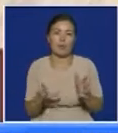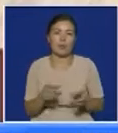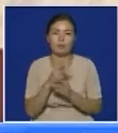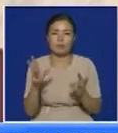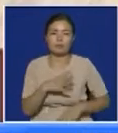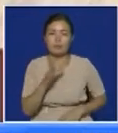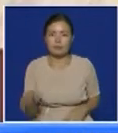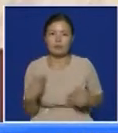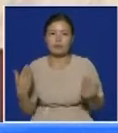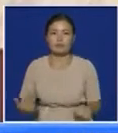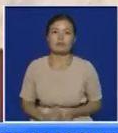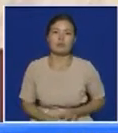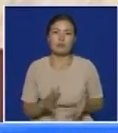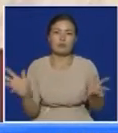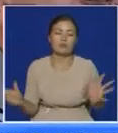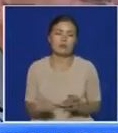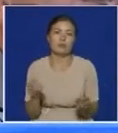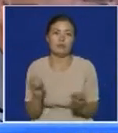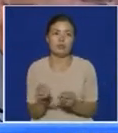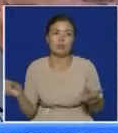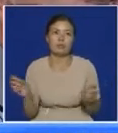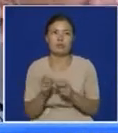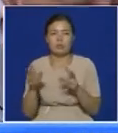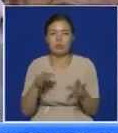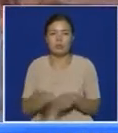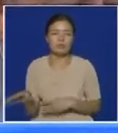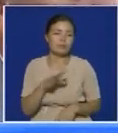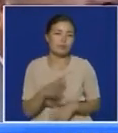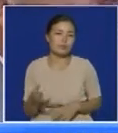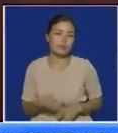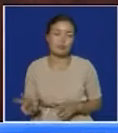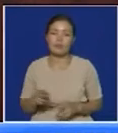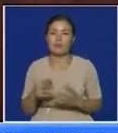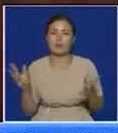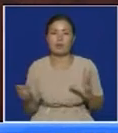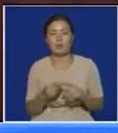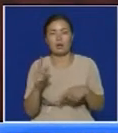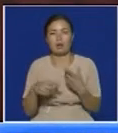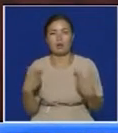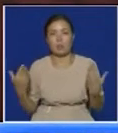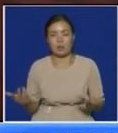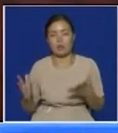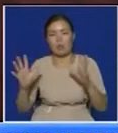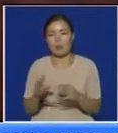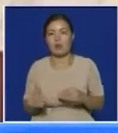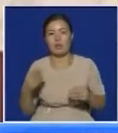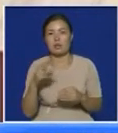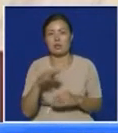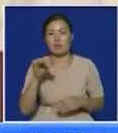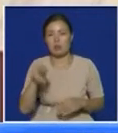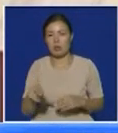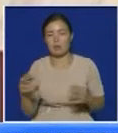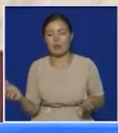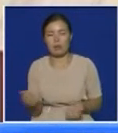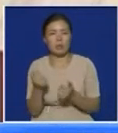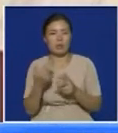электрлендірілмеген. Катер тұратын тұрақты жабықталмаған. Құрметті төраға, баяндамам аяқтай келе келесін ұсынамын. Ақтау қаласында типті құтқару